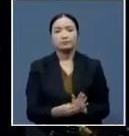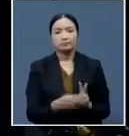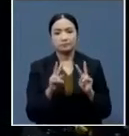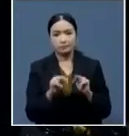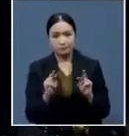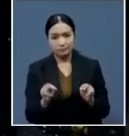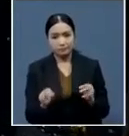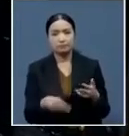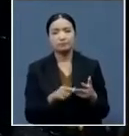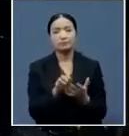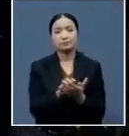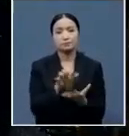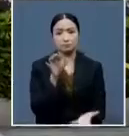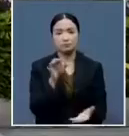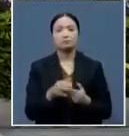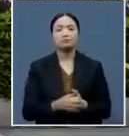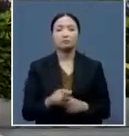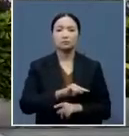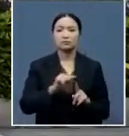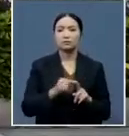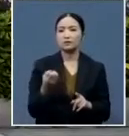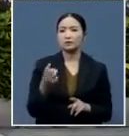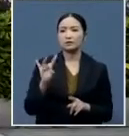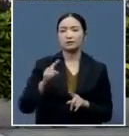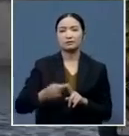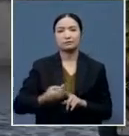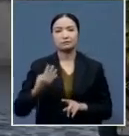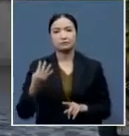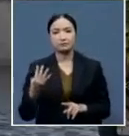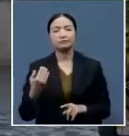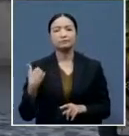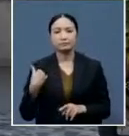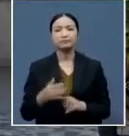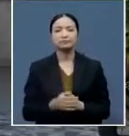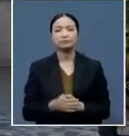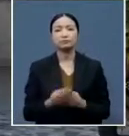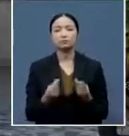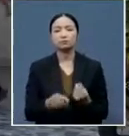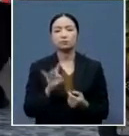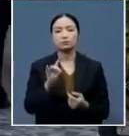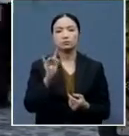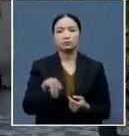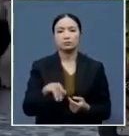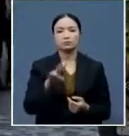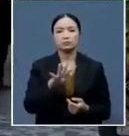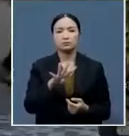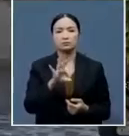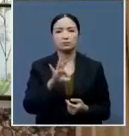นนทบุรีและสมุทรปราการเมื่อวันที่ 18เมษายนที่ผ่านมามีค่าเท่ากับ 894